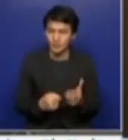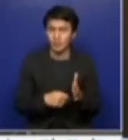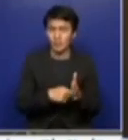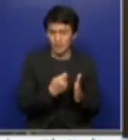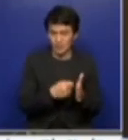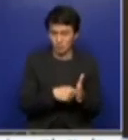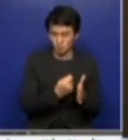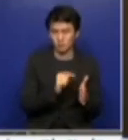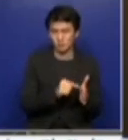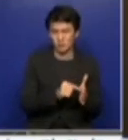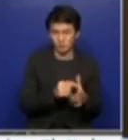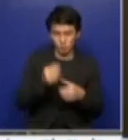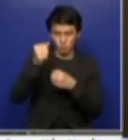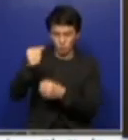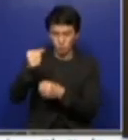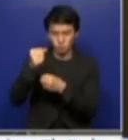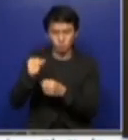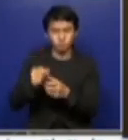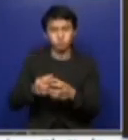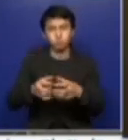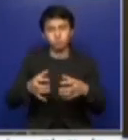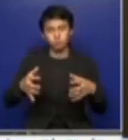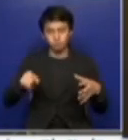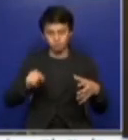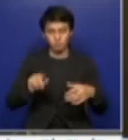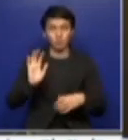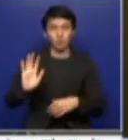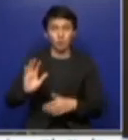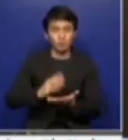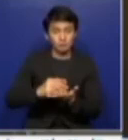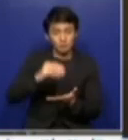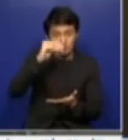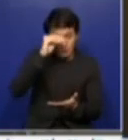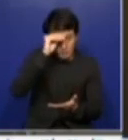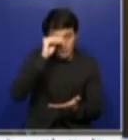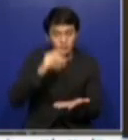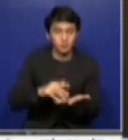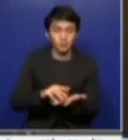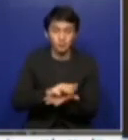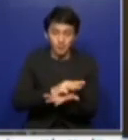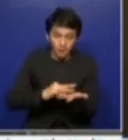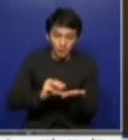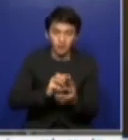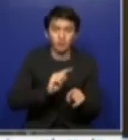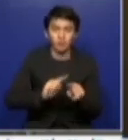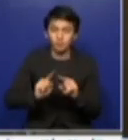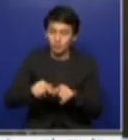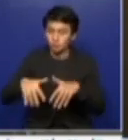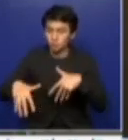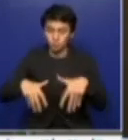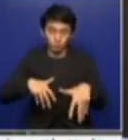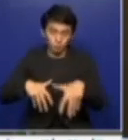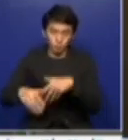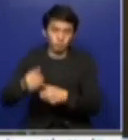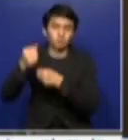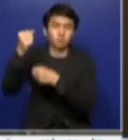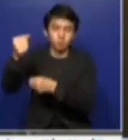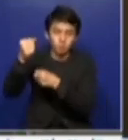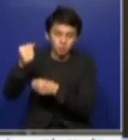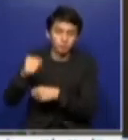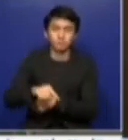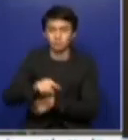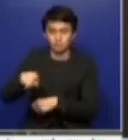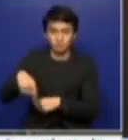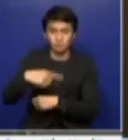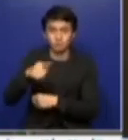เรียกร้องของนักเรียนนิสิตนักศึกษาและประชาชนทั่วไปกระผมเห็น